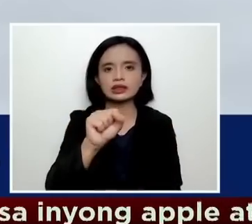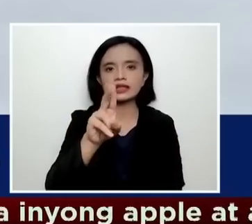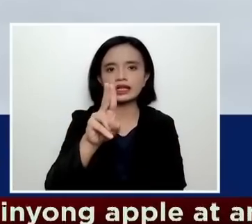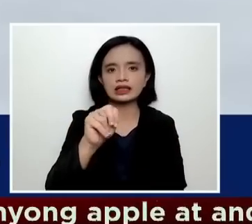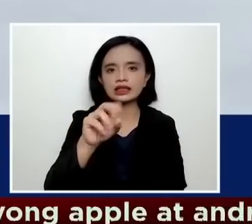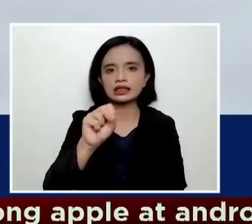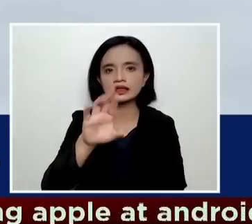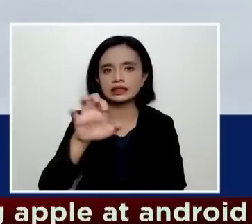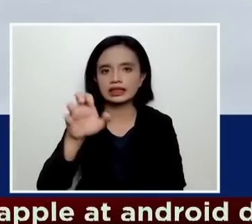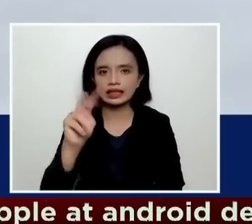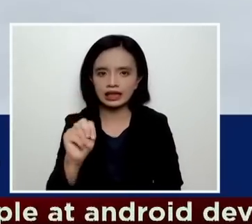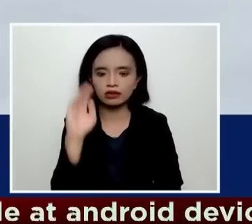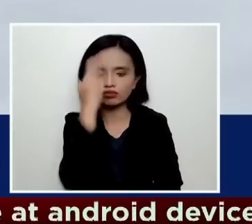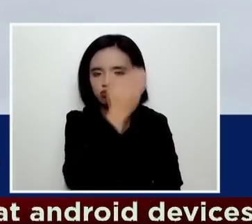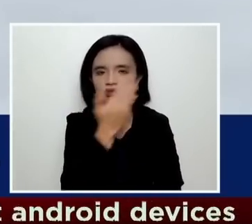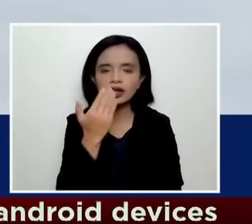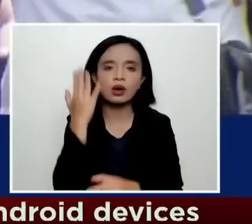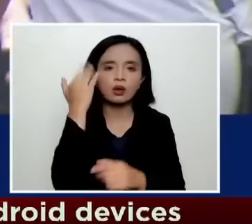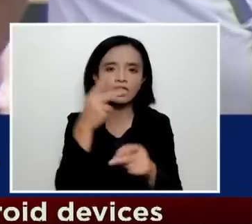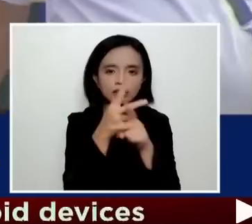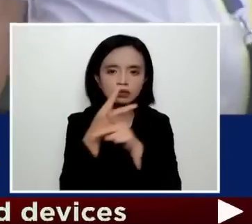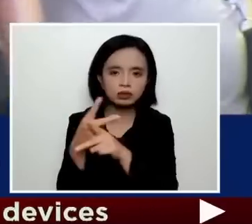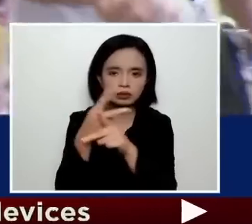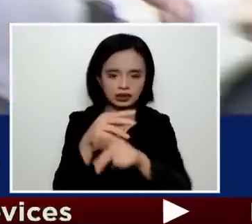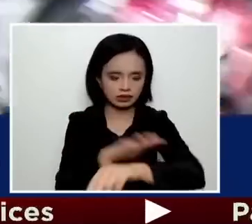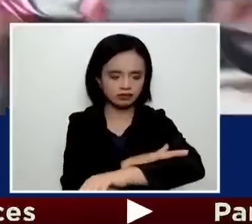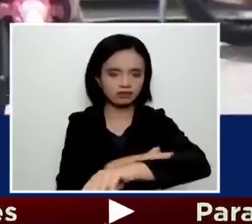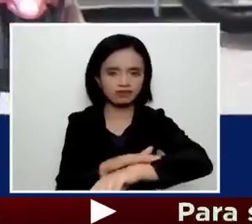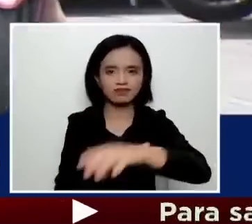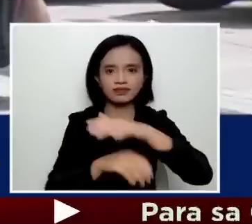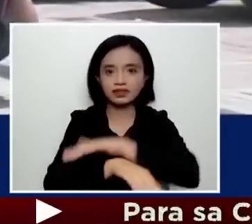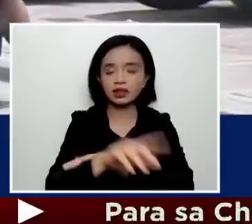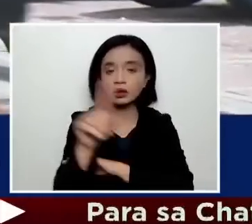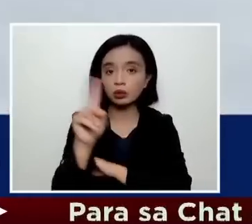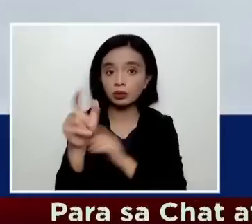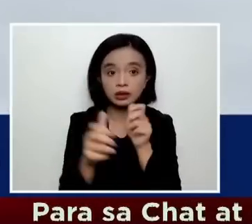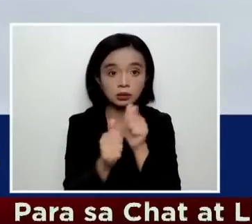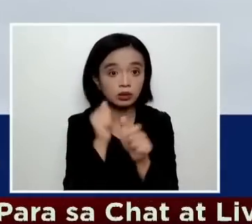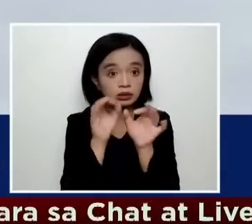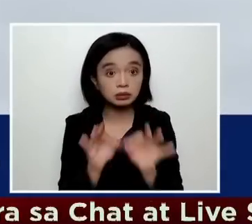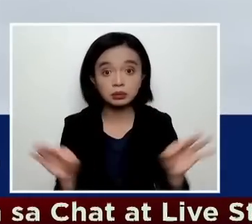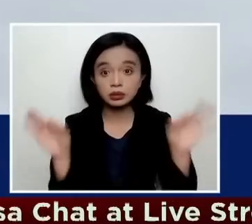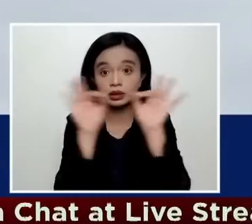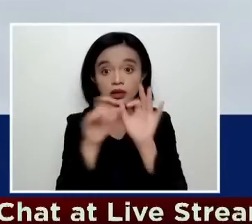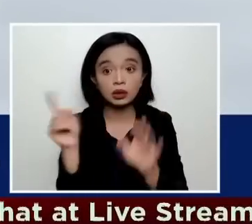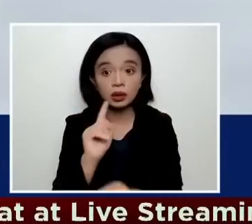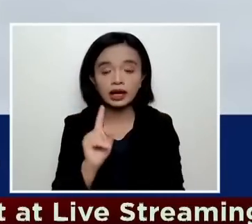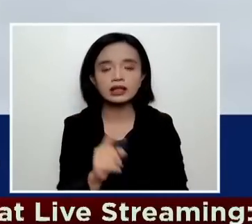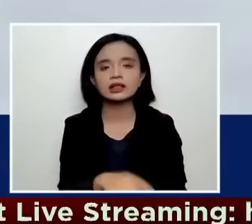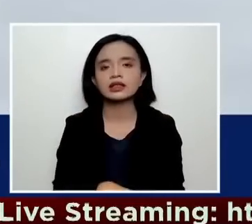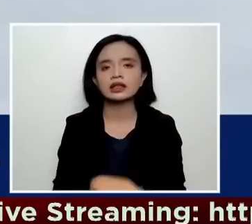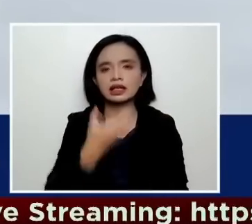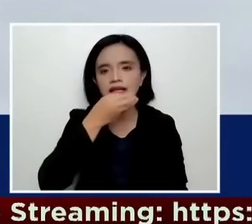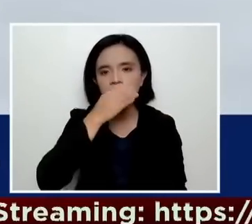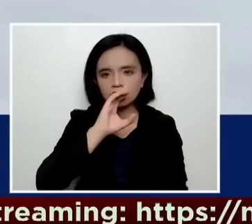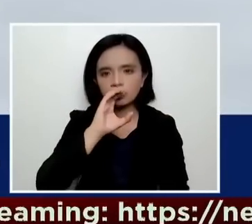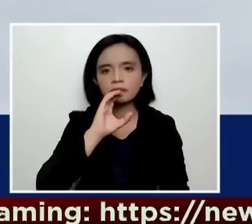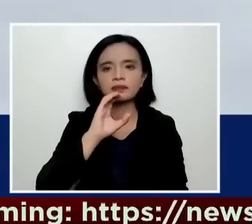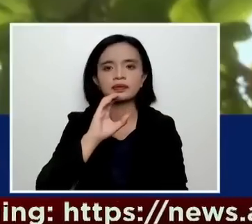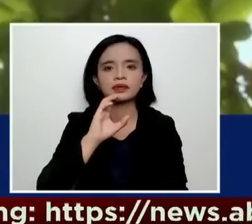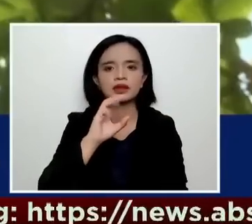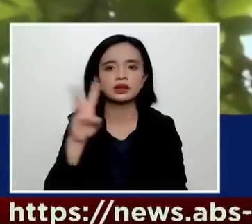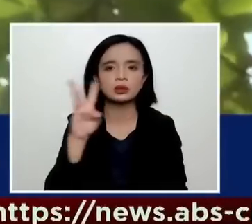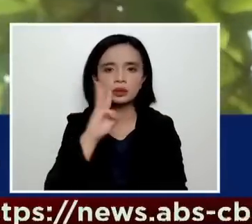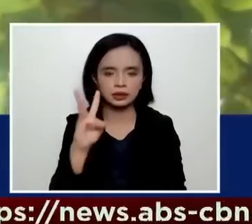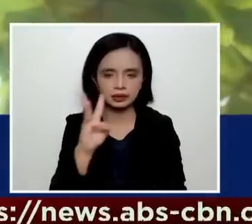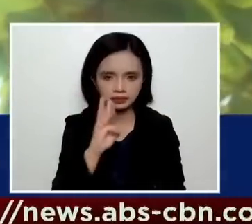para mas maproteksyonan ang ating mga balat. Ang pinaka-importante po ngayon talaga ay makainom tayo ng tamang amount ng